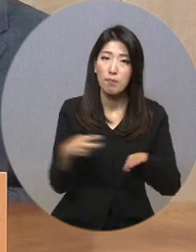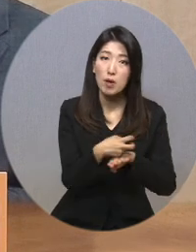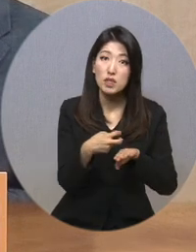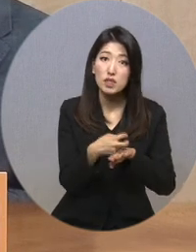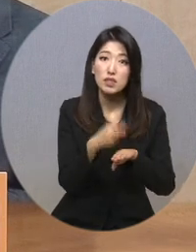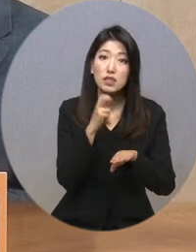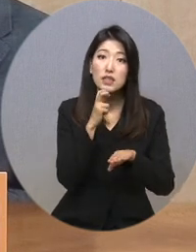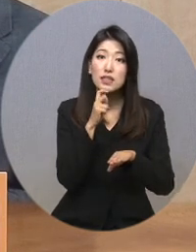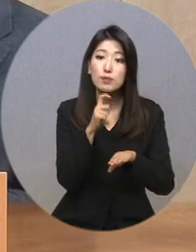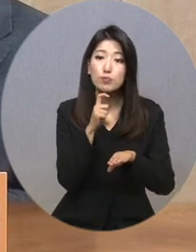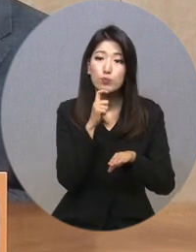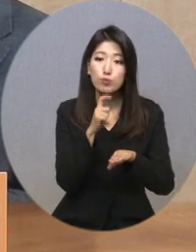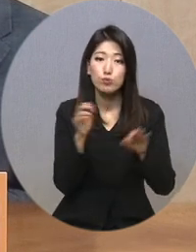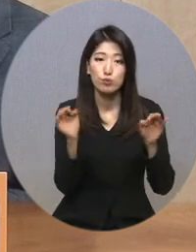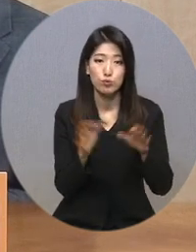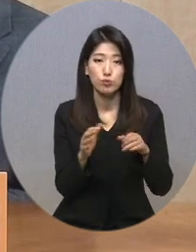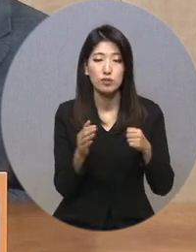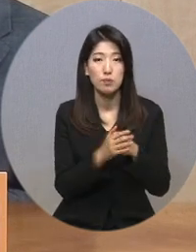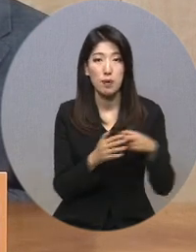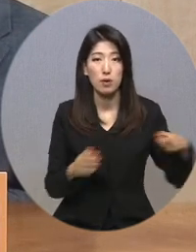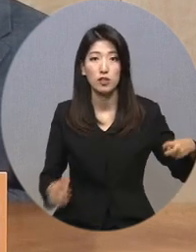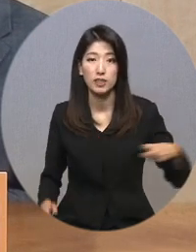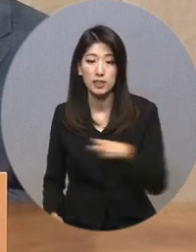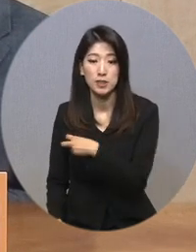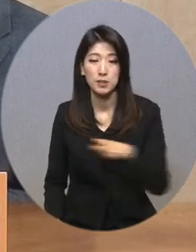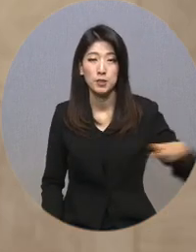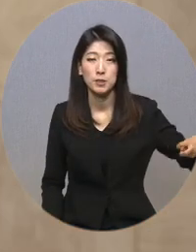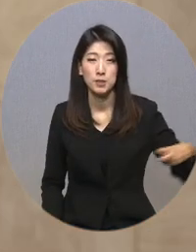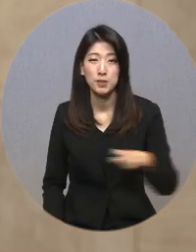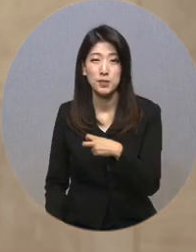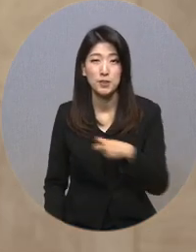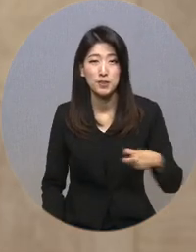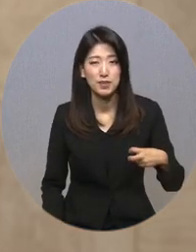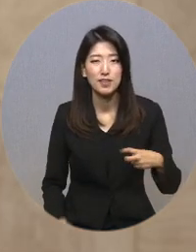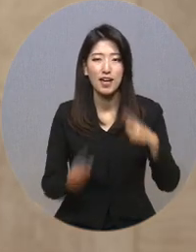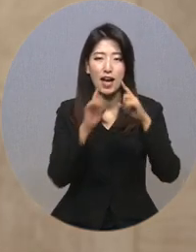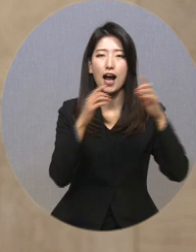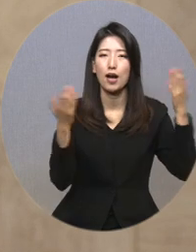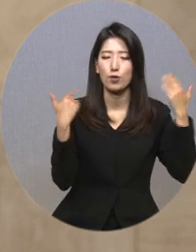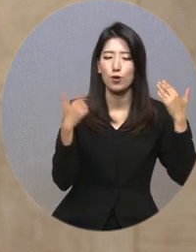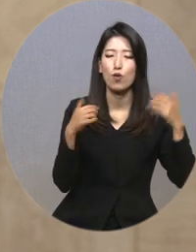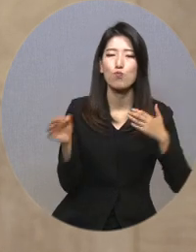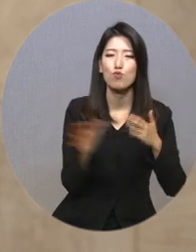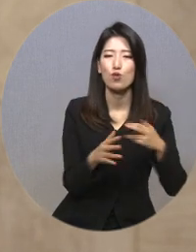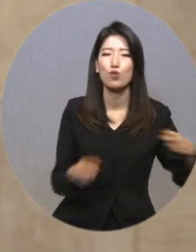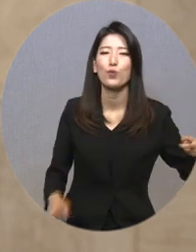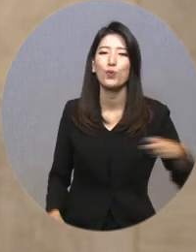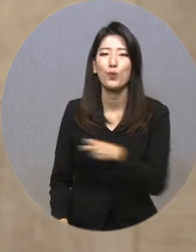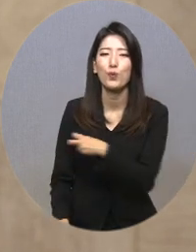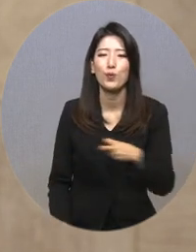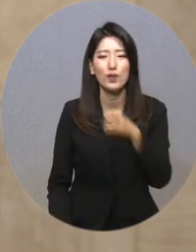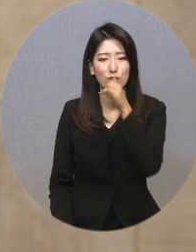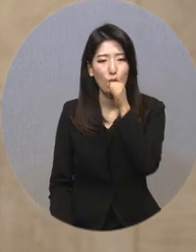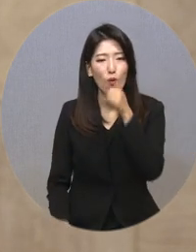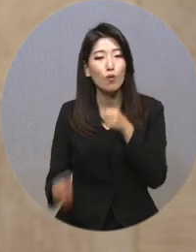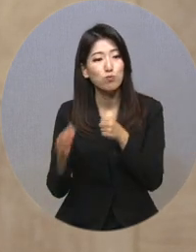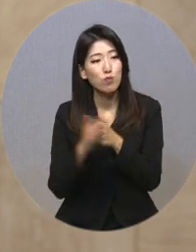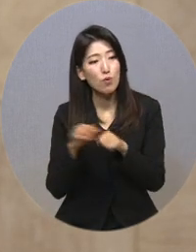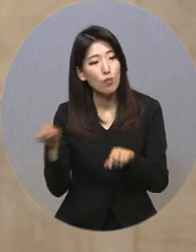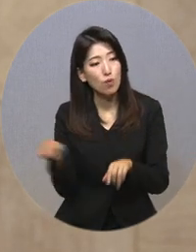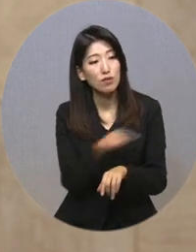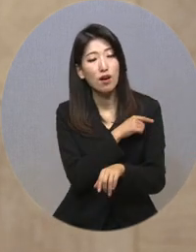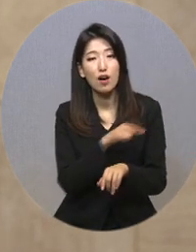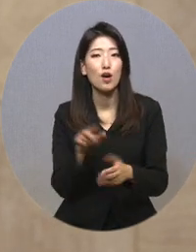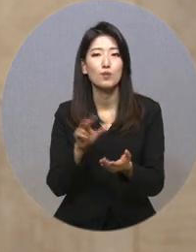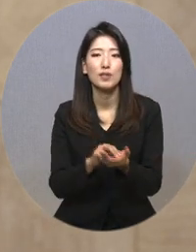거리에 있습니다. 네네네. 그래서 스쿨버스를 저희가 수시로 운영을 함으로써 물론 다 학교에서 무료로 지원하고 있습니다. 감사합니다. 그래서 애들이 오고 가는 데는 문제 없게